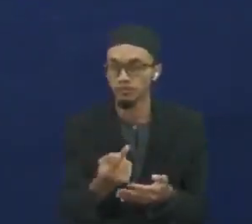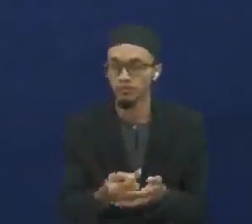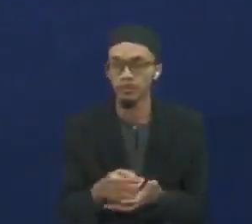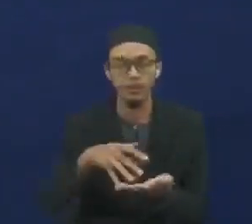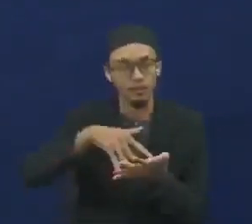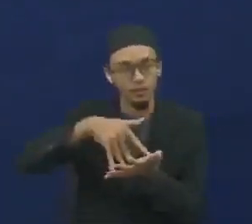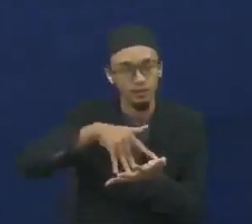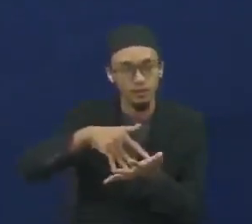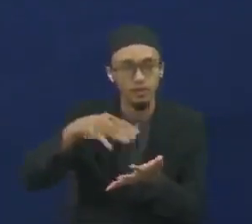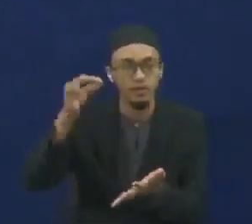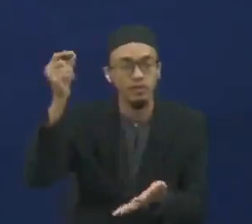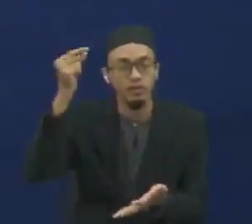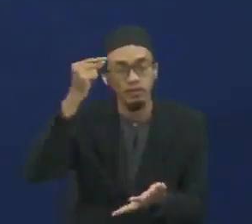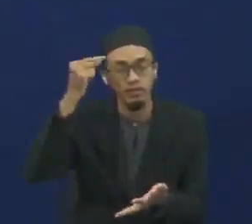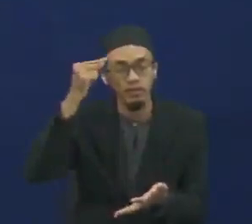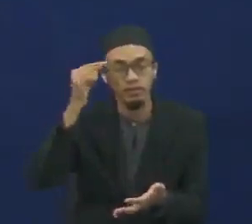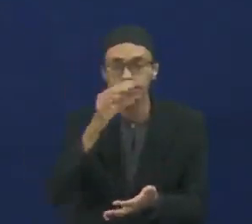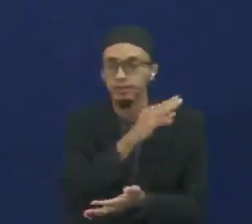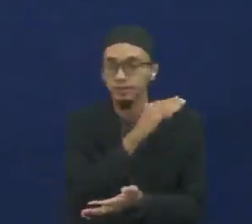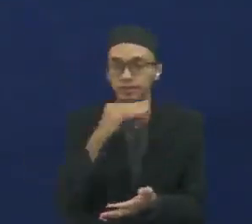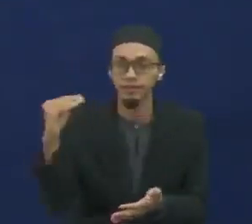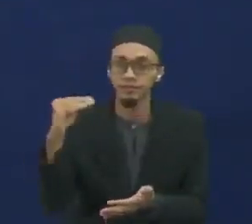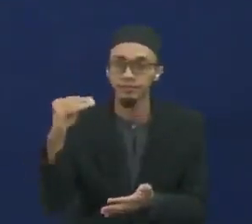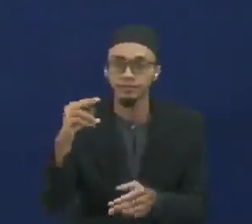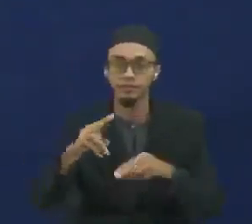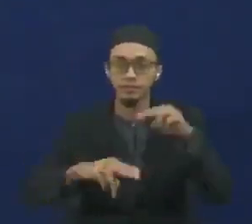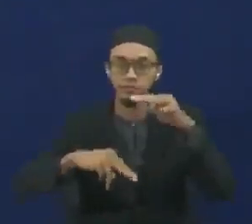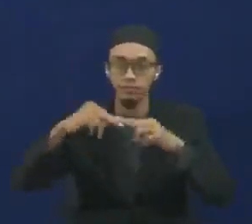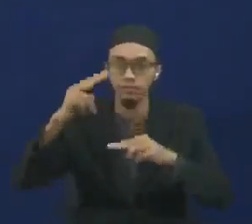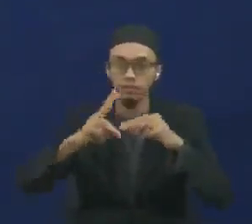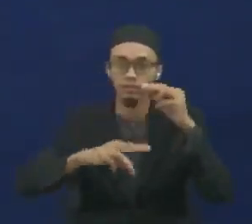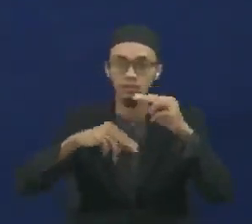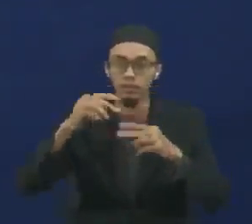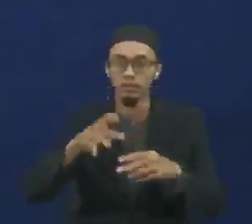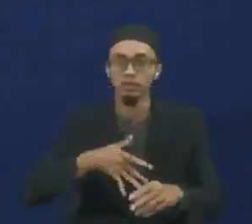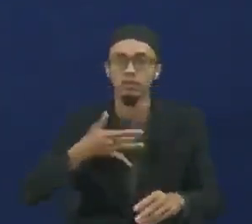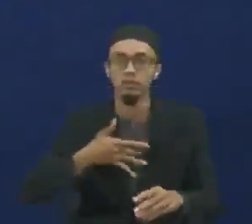membina dia punya ta'assub tu supaya orang tu boleh terima.